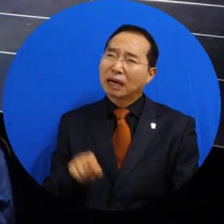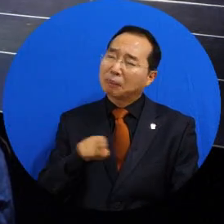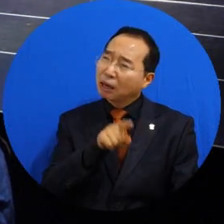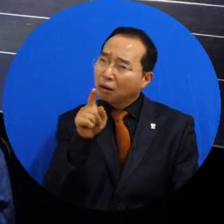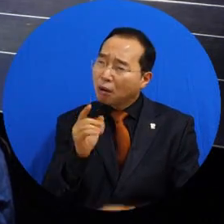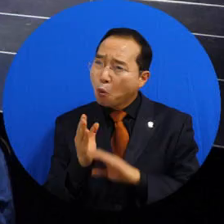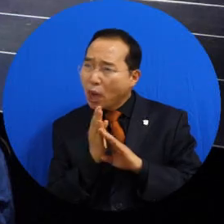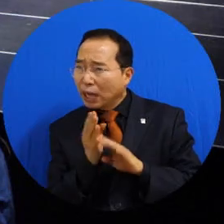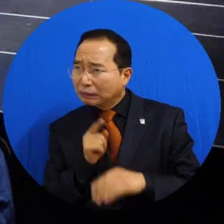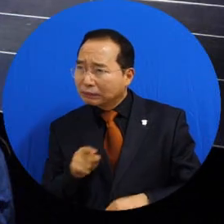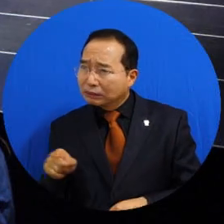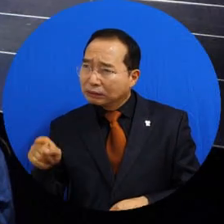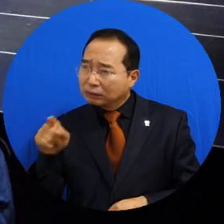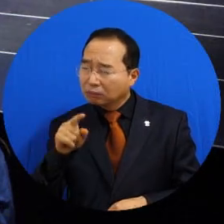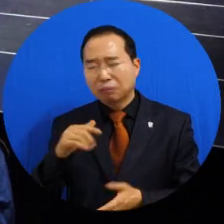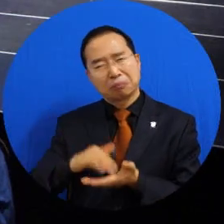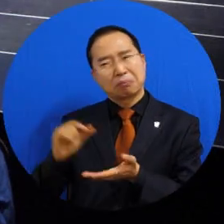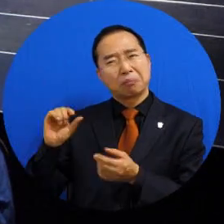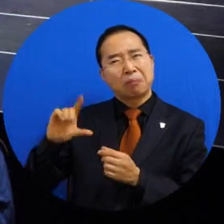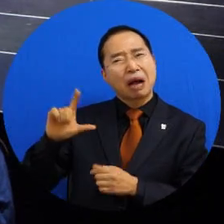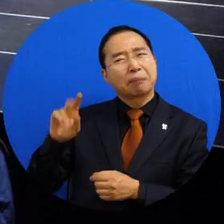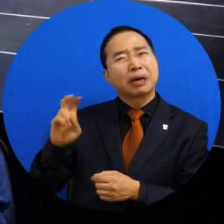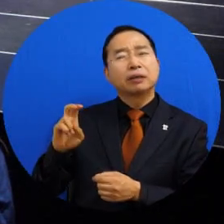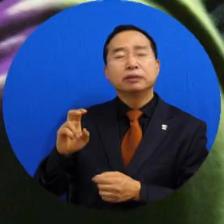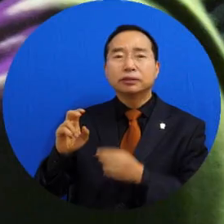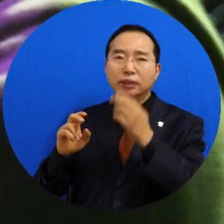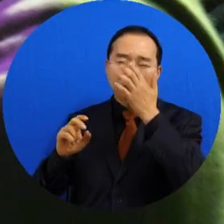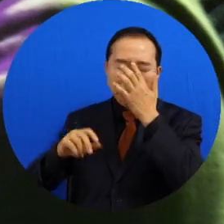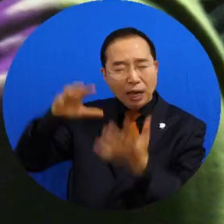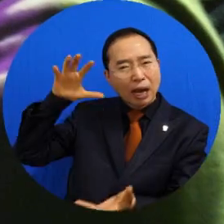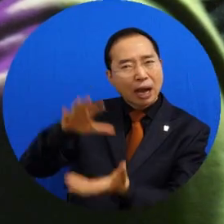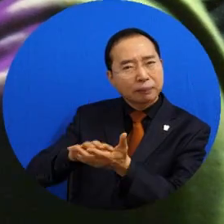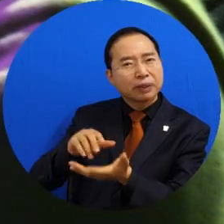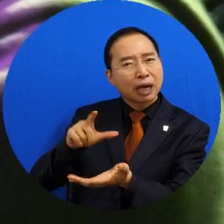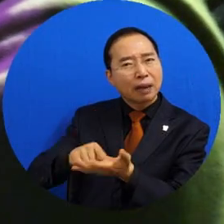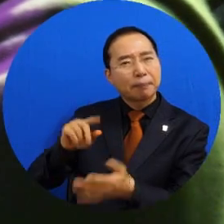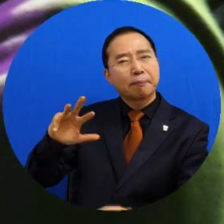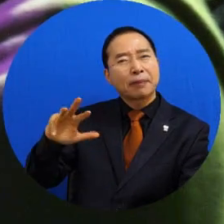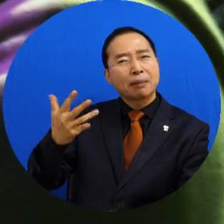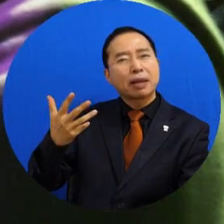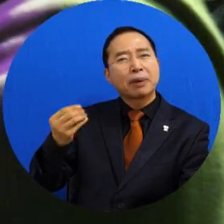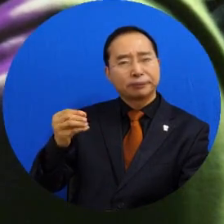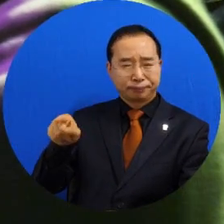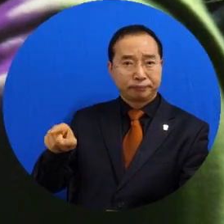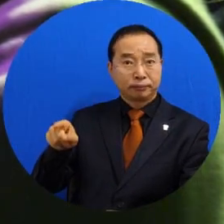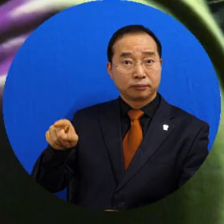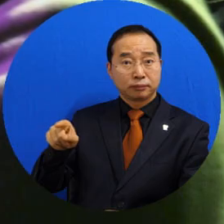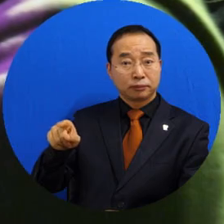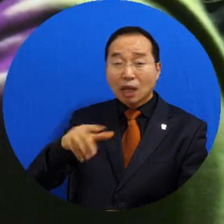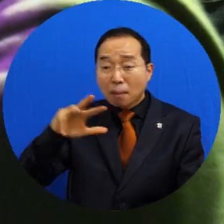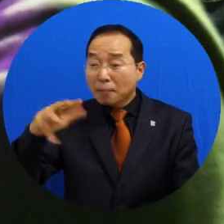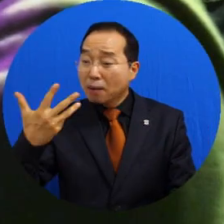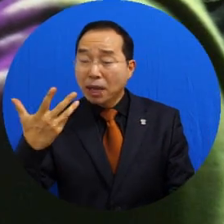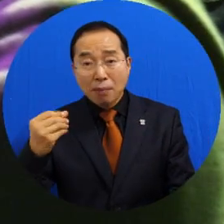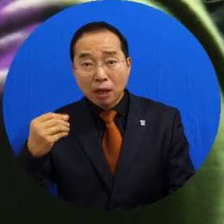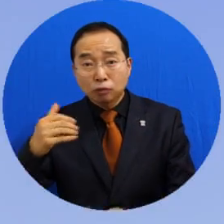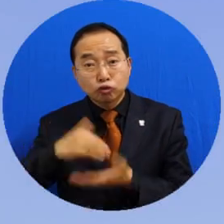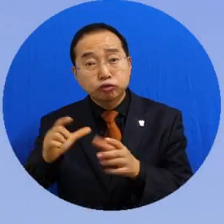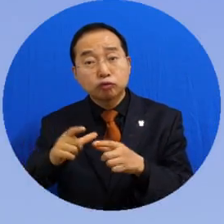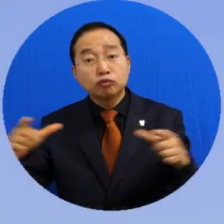사실 비공식이 훨씬 더 많을 수도 있어요. 그렇죠? 여러분 생각해보세요. 800만 명의 숫자가 얼마나 큰